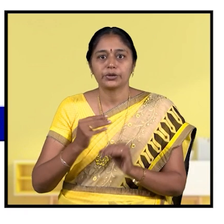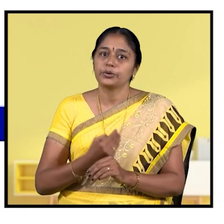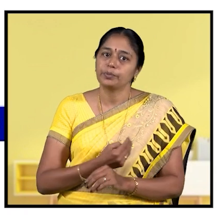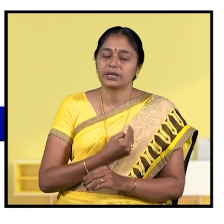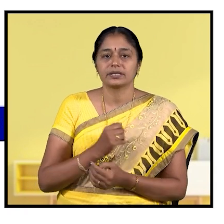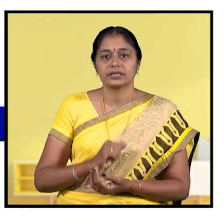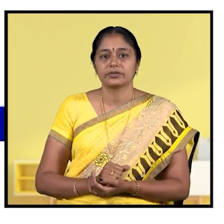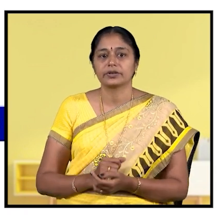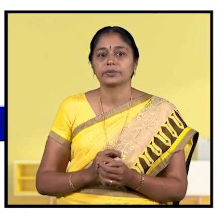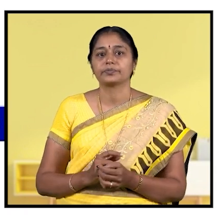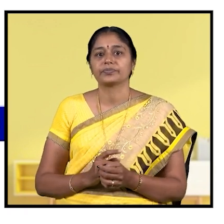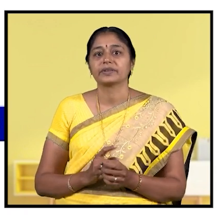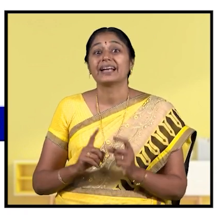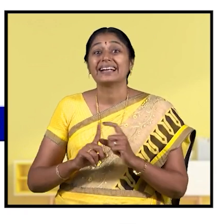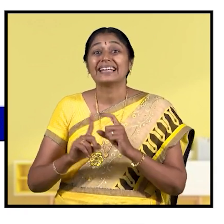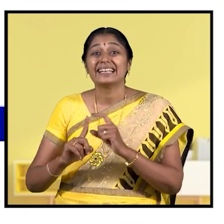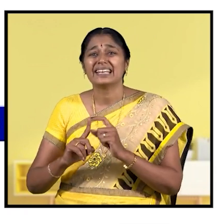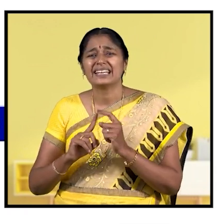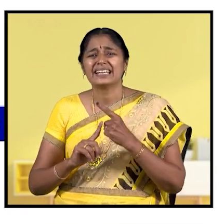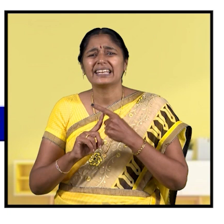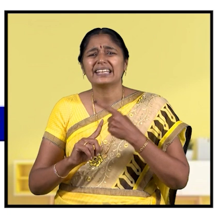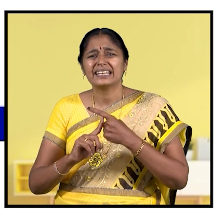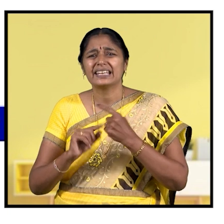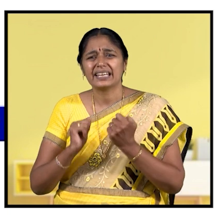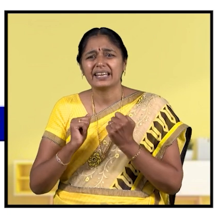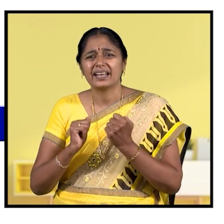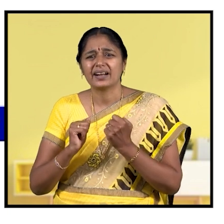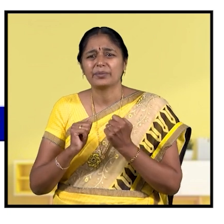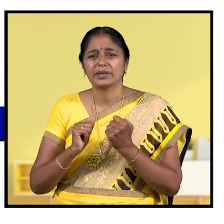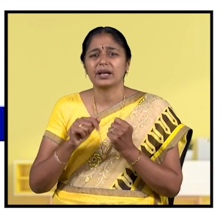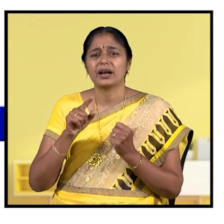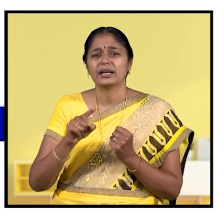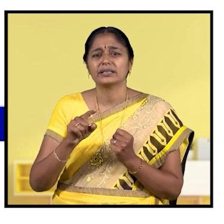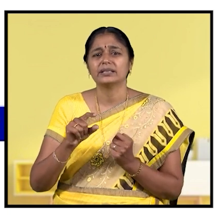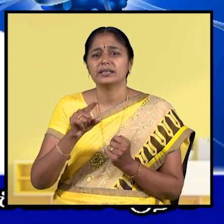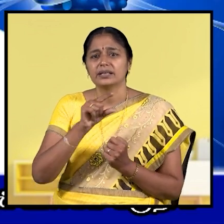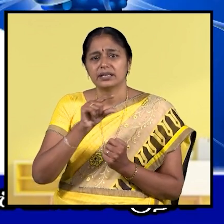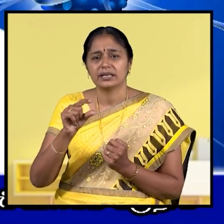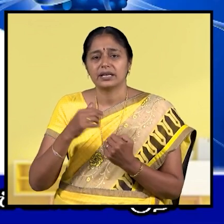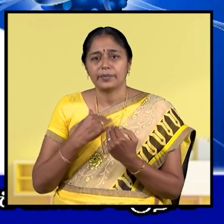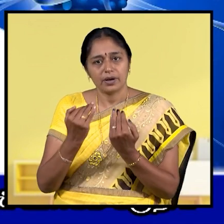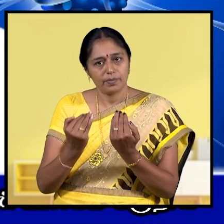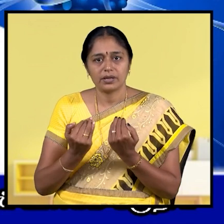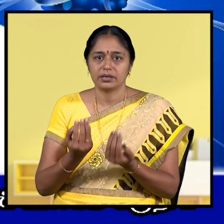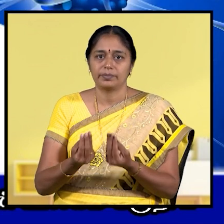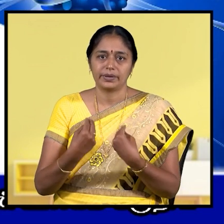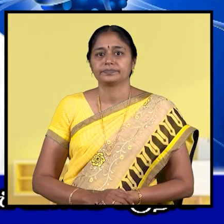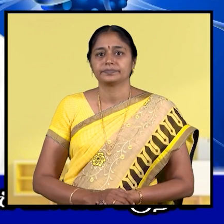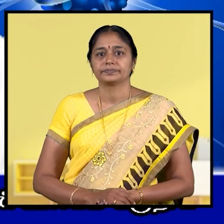அடுத்து டிடி, இது இரட்டை ஆன்டிஜன் அல்லது ஒருங்கிணைந்த ஆன்டிஜன் எனப்படும். இது டிப்தீரியா மற்றும் டெட்டனஸ் போன்ற நோய்க்கு எதிரான பாதுகாப்பை நமக்கு வந்து